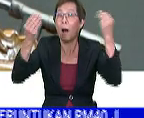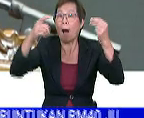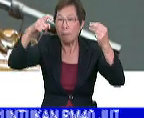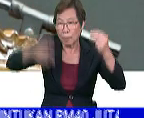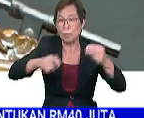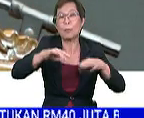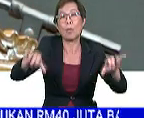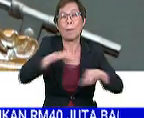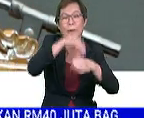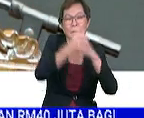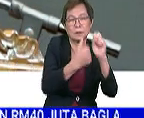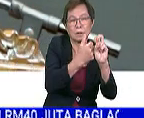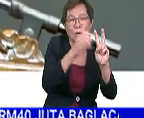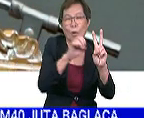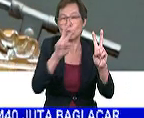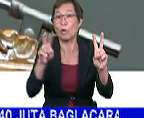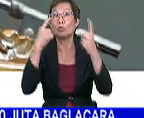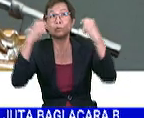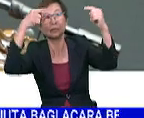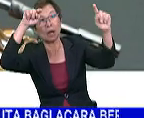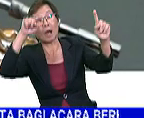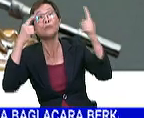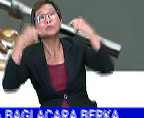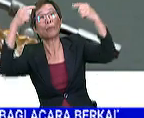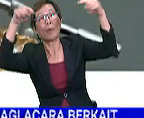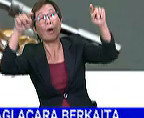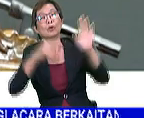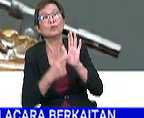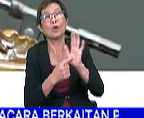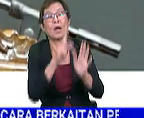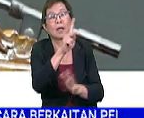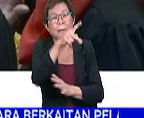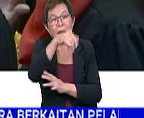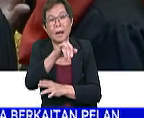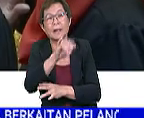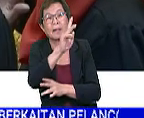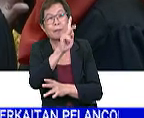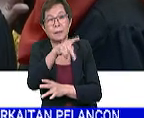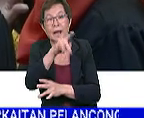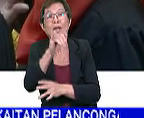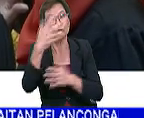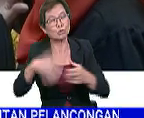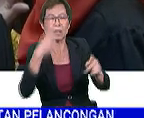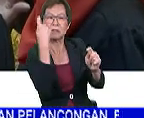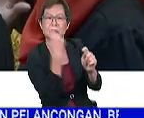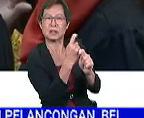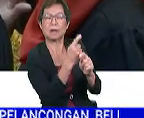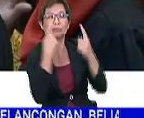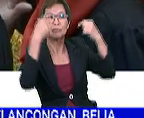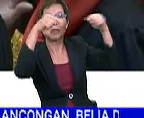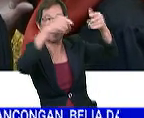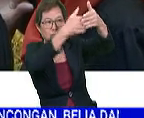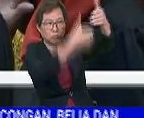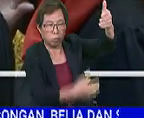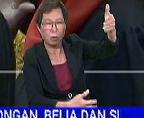tahun 2022 bagi mencapai prestasi melalui indikator yang telah ditetapkan seramai